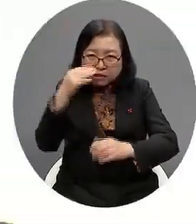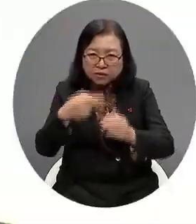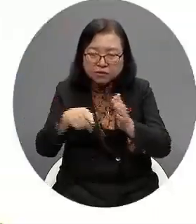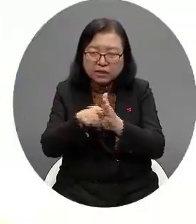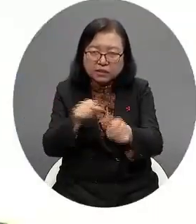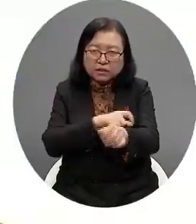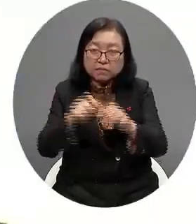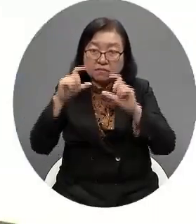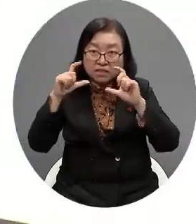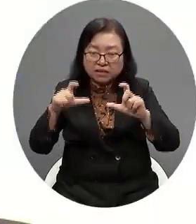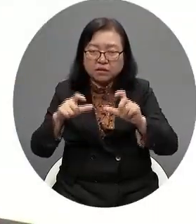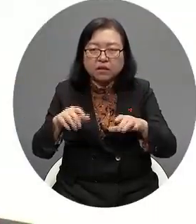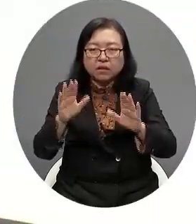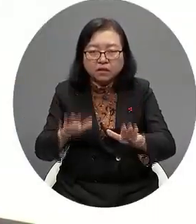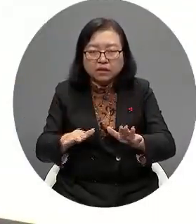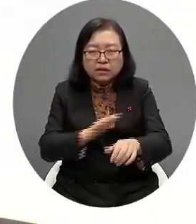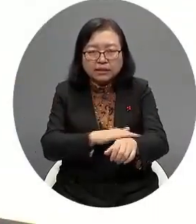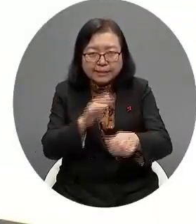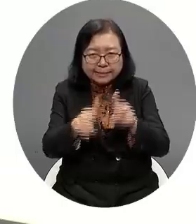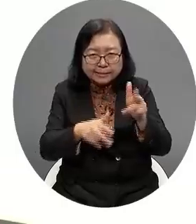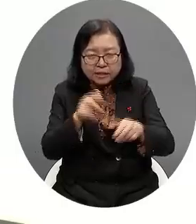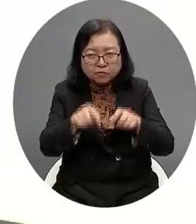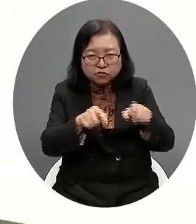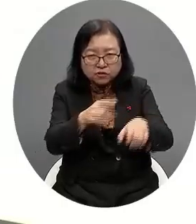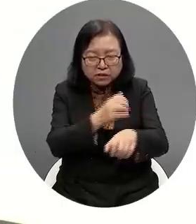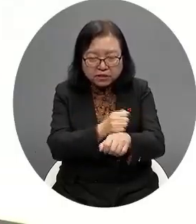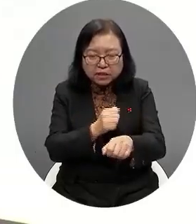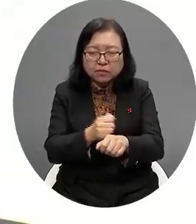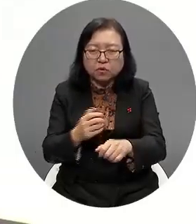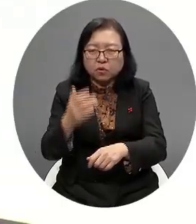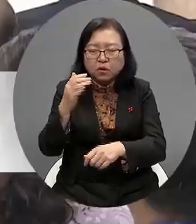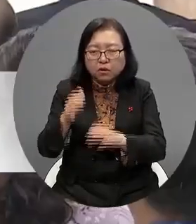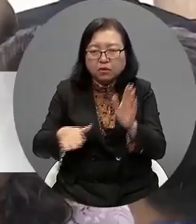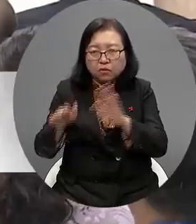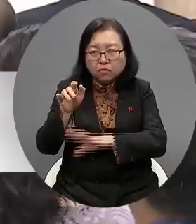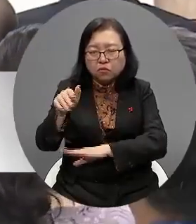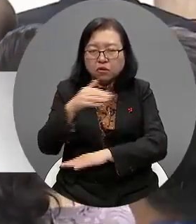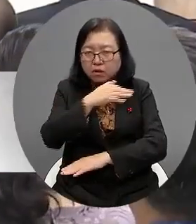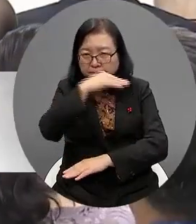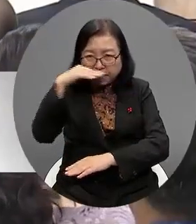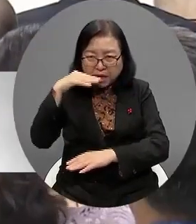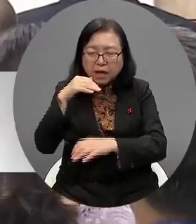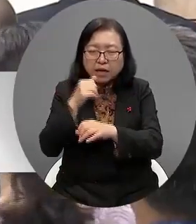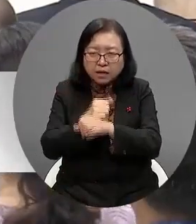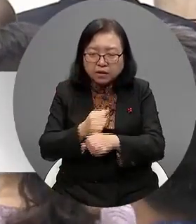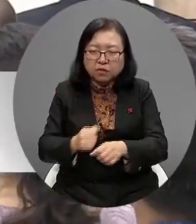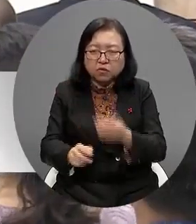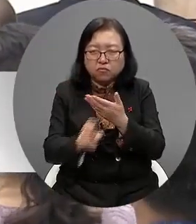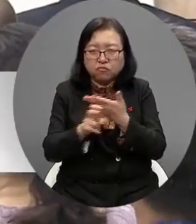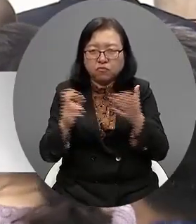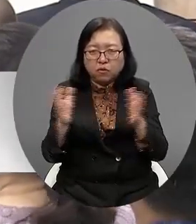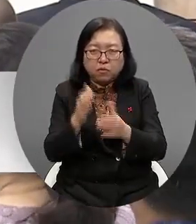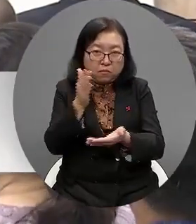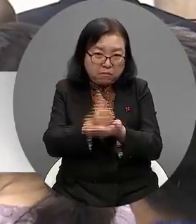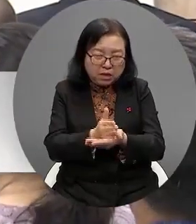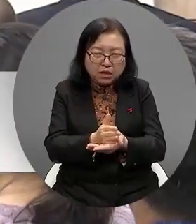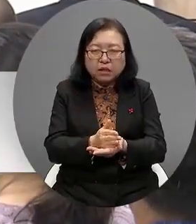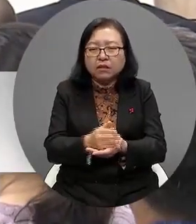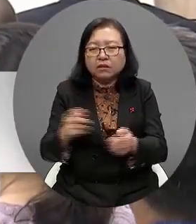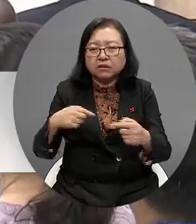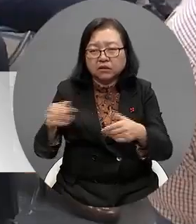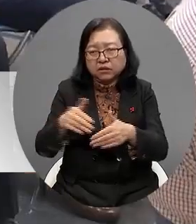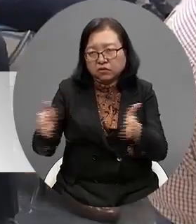현안 사업에 차질없는 수행과 공직자의 품위 및 청렴 유지 불법 집단행위 금지 및 정치적 중립